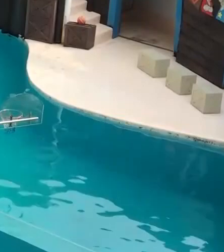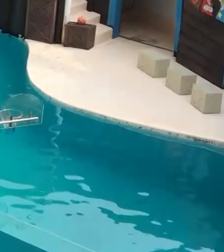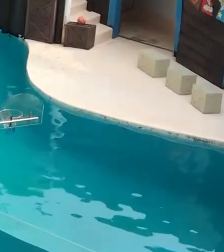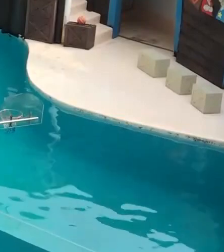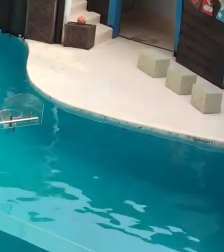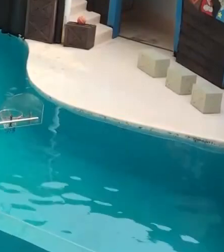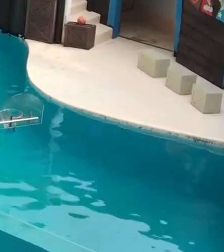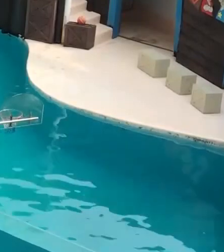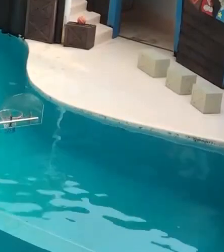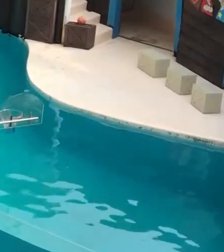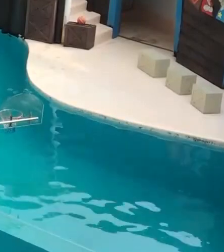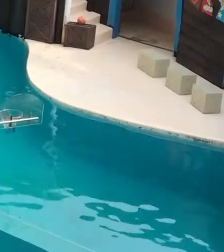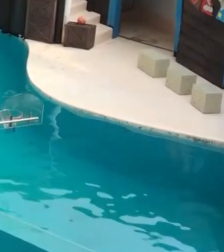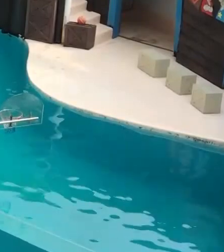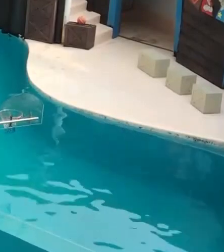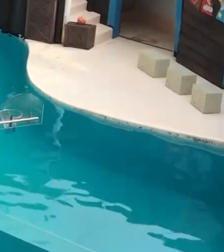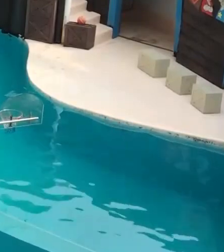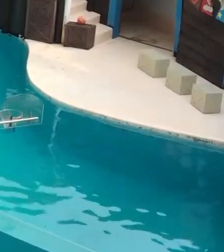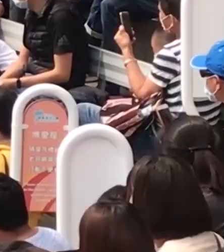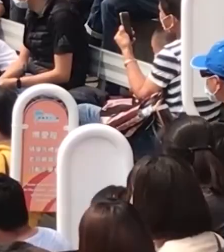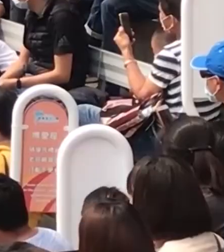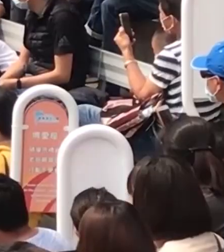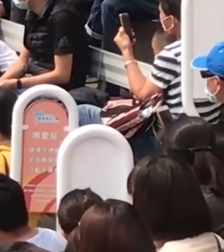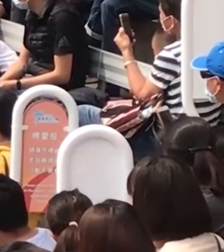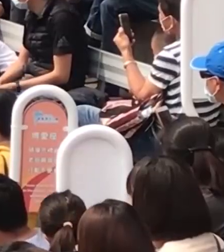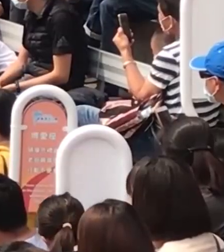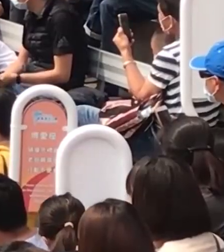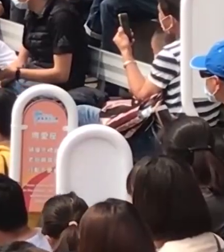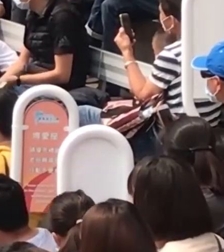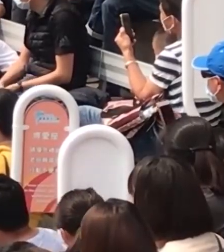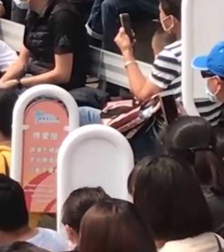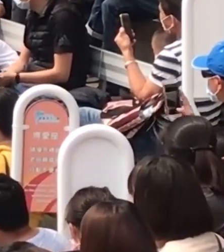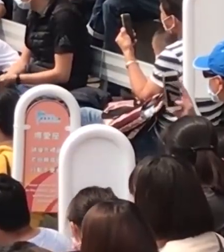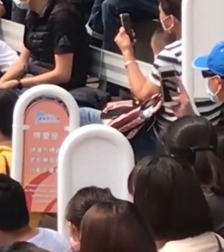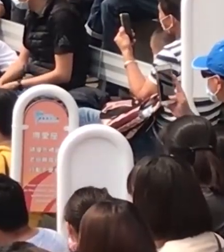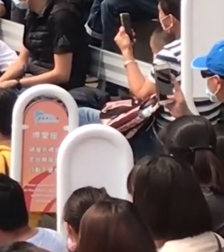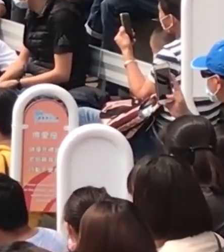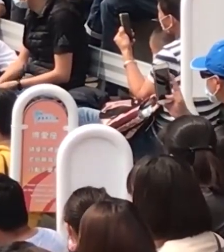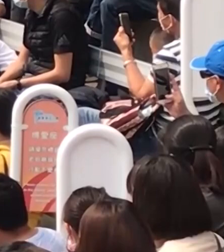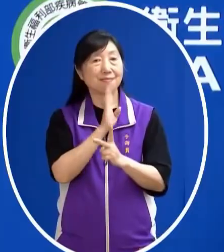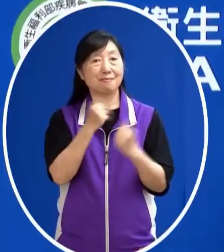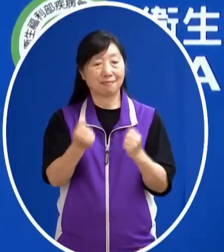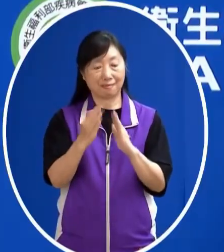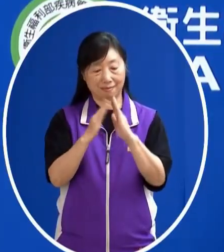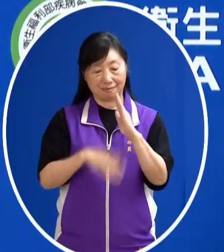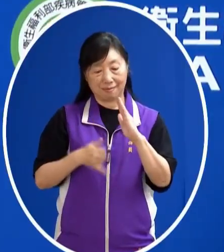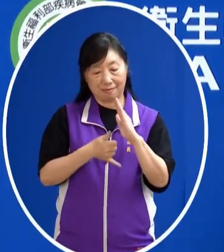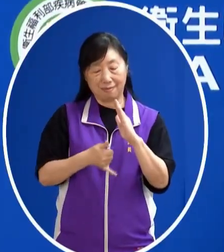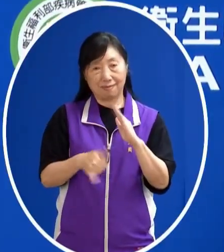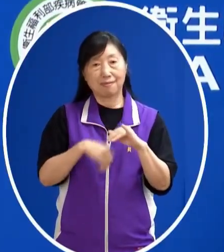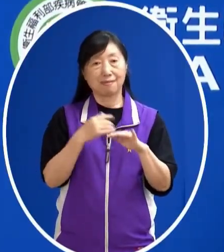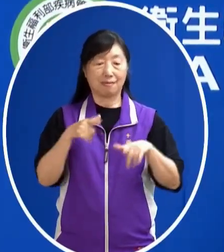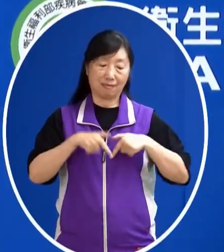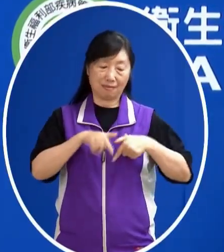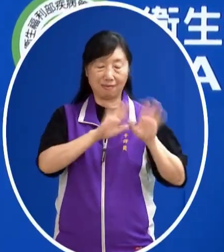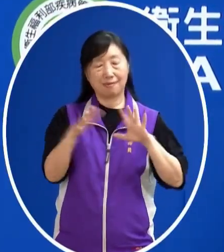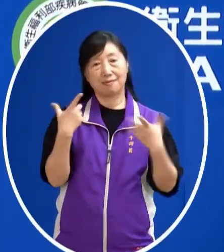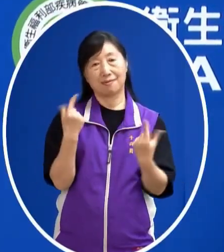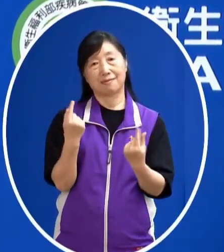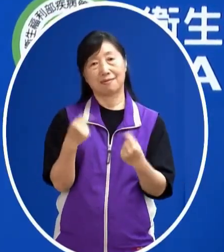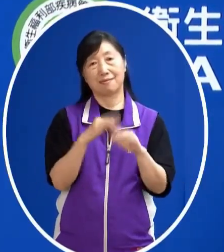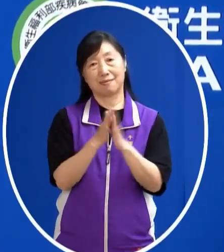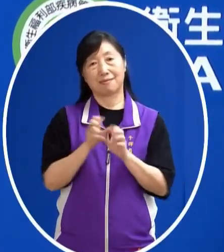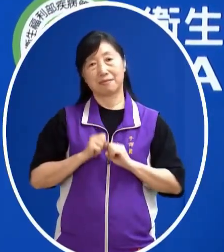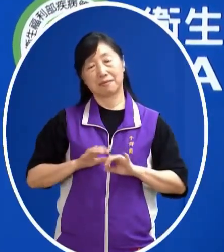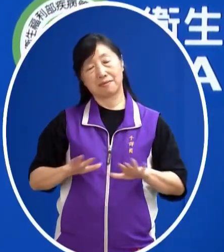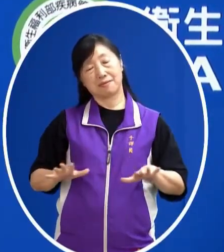多的，下一步的国内疫情又较烦的，可能会有一多民众出去老了。指挥官陈时中表示讲，替家族的心情变卡轻